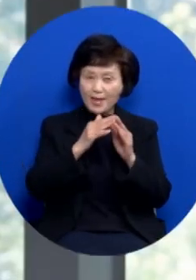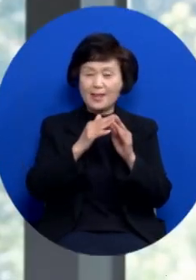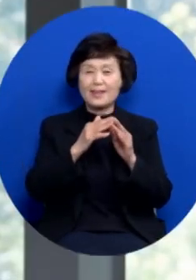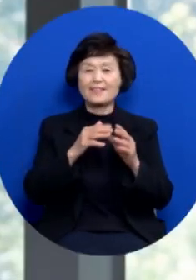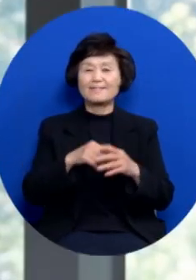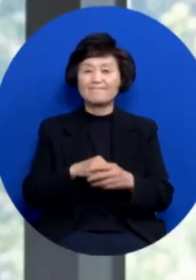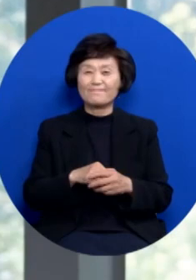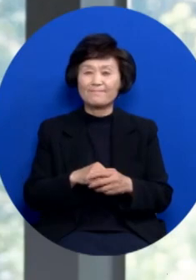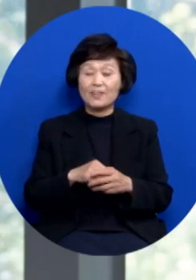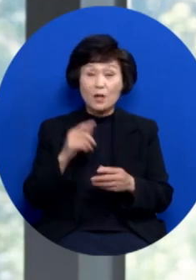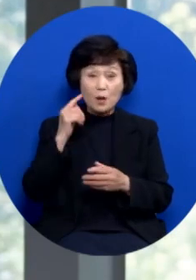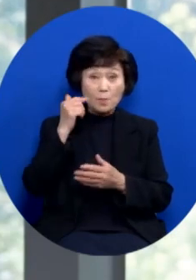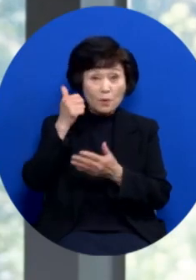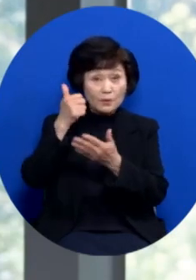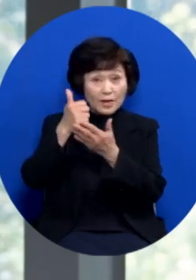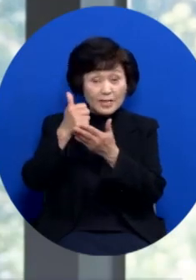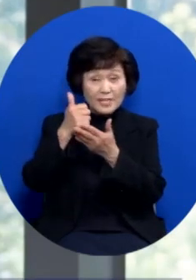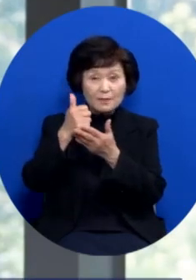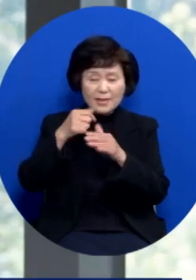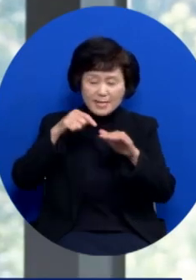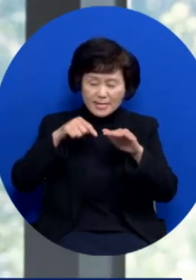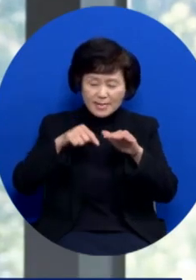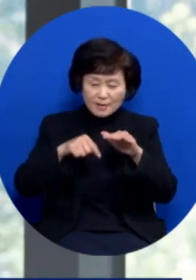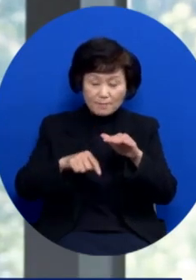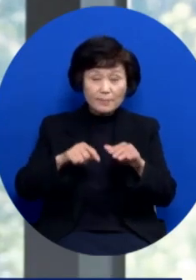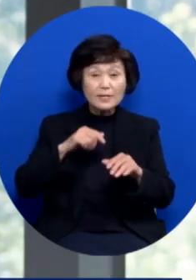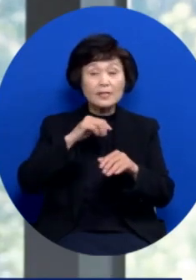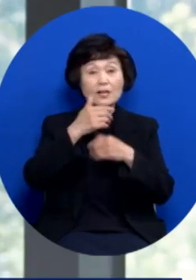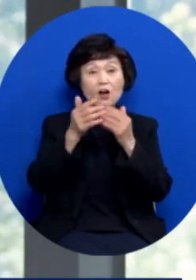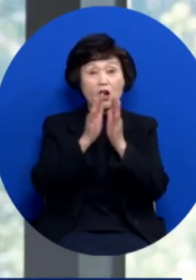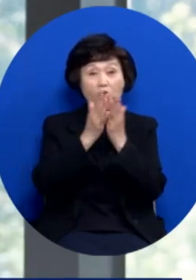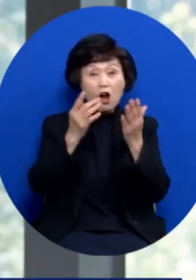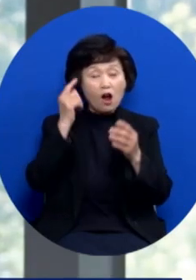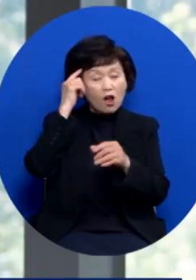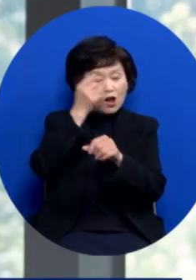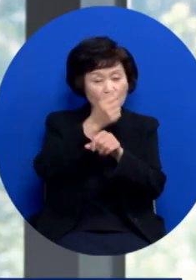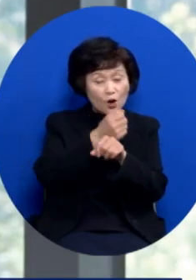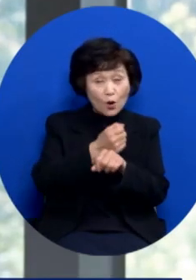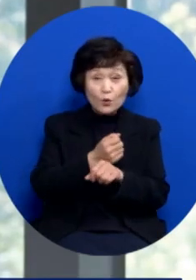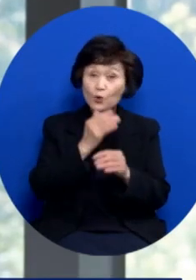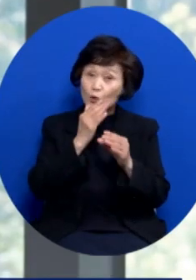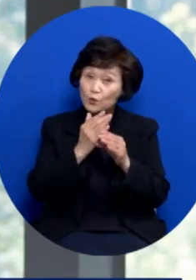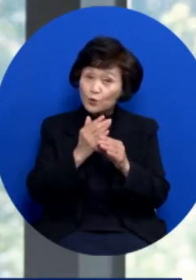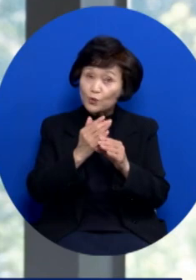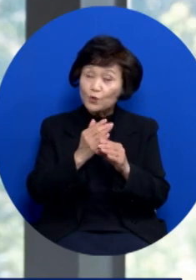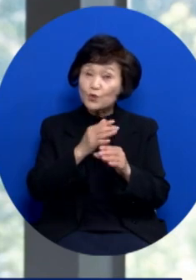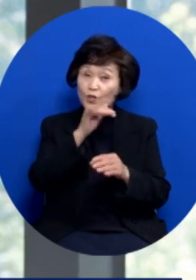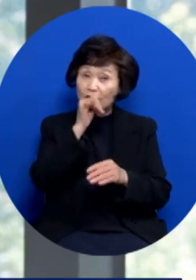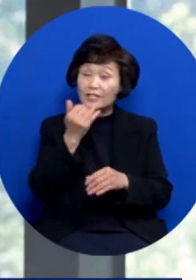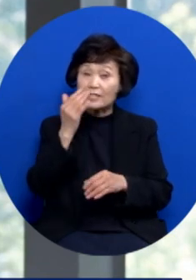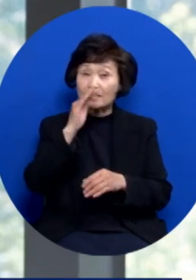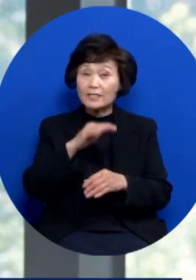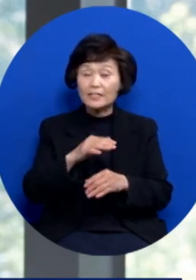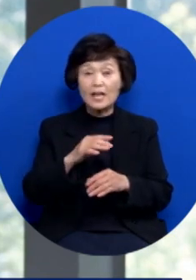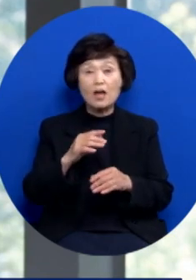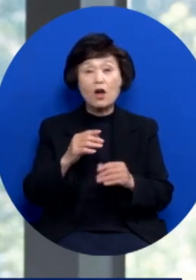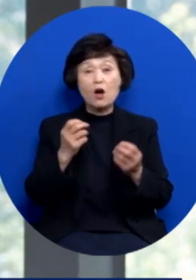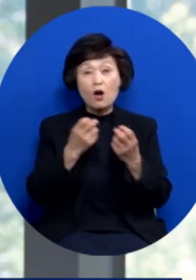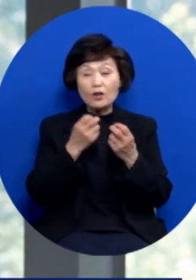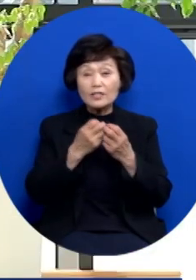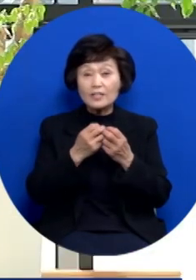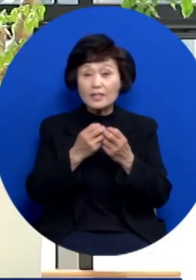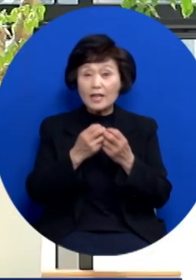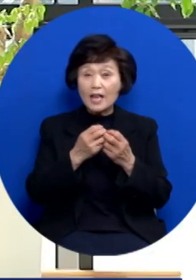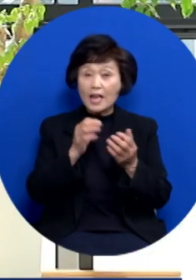네, 목사님께서는 깊이 있는 성경 연구를 지속적으로 해오시는 걸로 알고 있는데요. 목회 사역에는 어떻게 적용하고